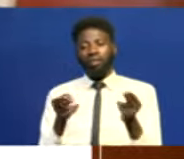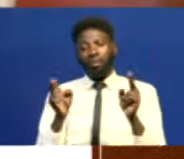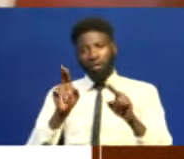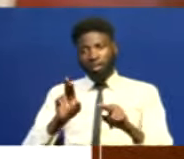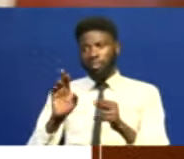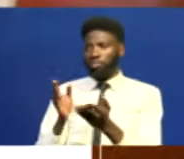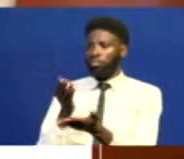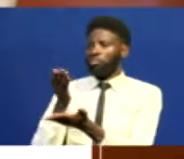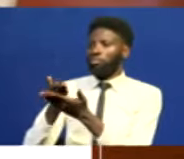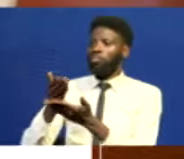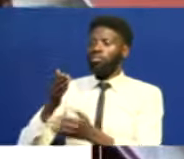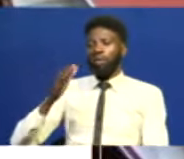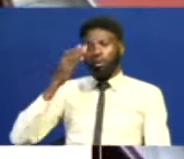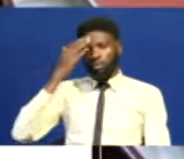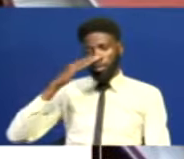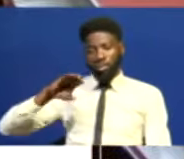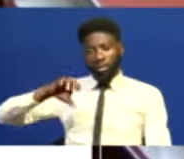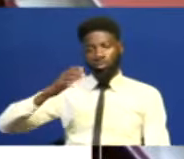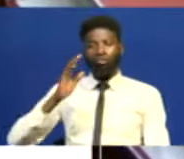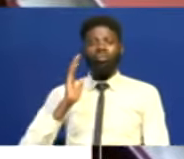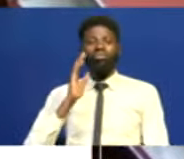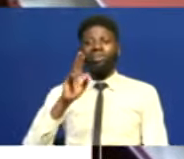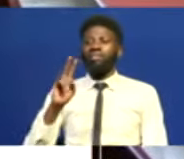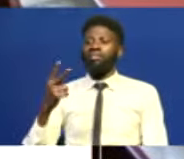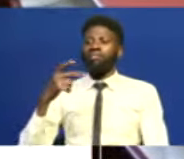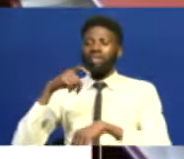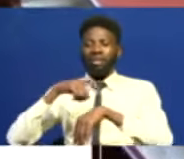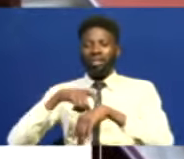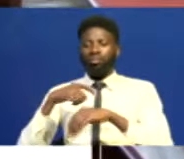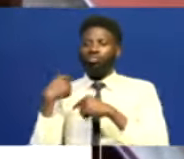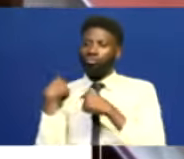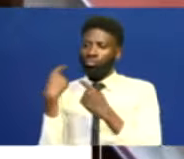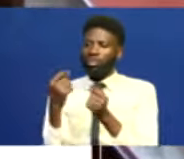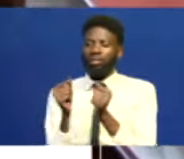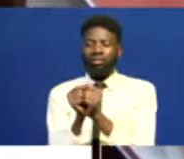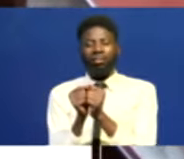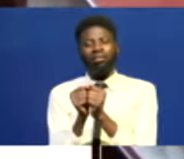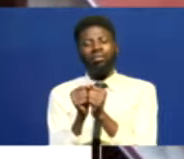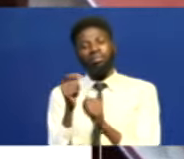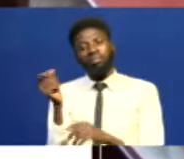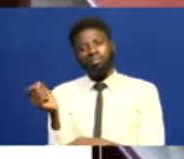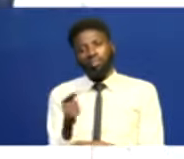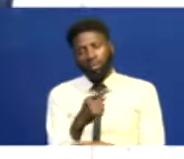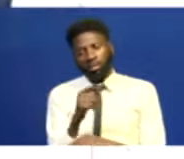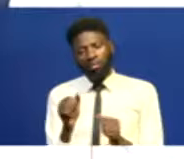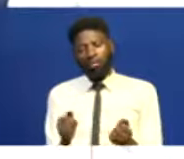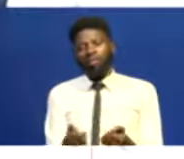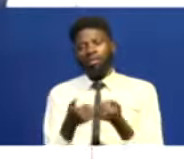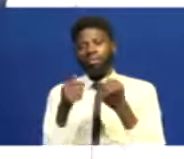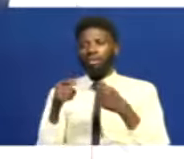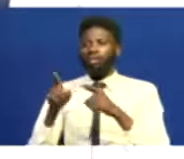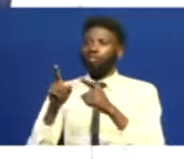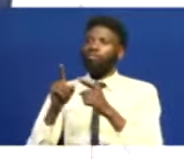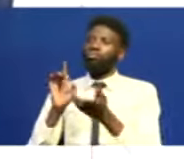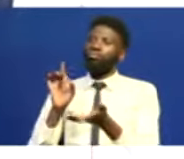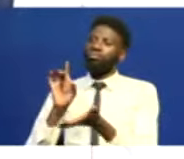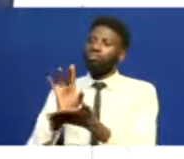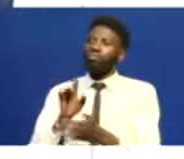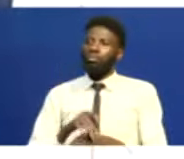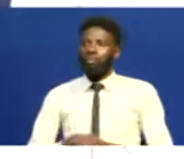hiyo, itakuwa mara ya pili chini ya kipindi cha miezi 10 kwa Mwangaza kufurushwa na bunge la kaunti hiyo. Kwa hivyo tuna vita na wewe